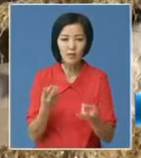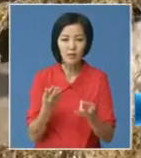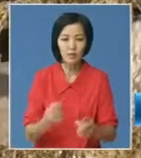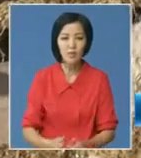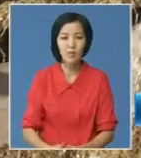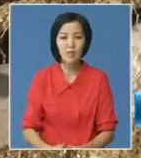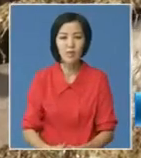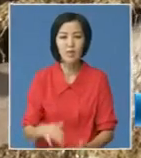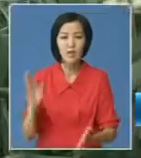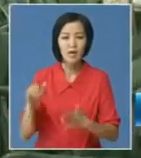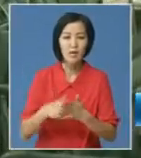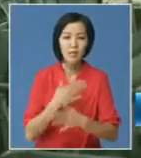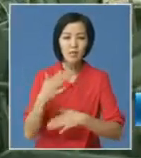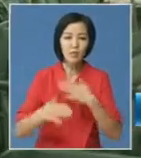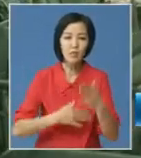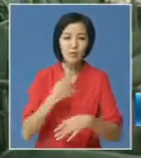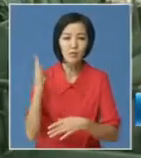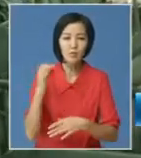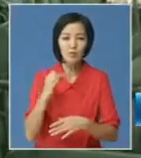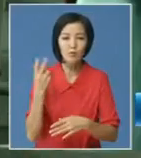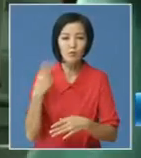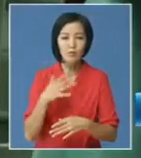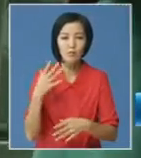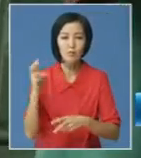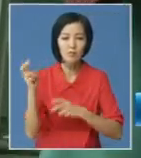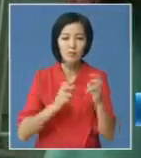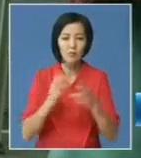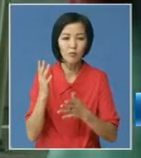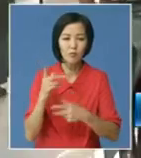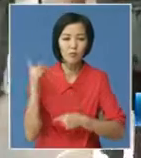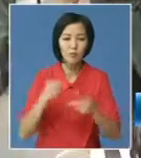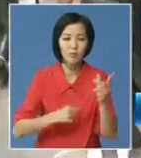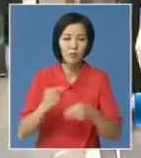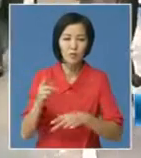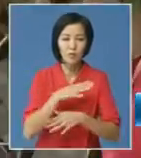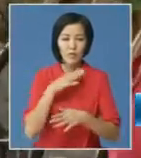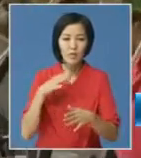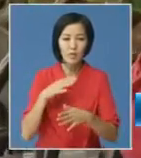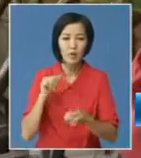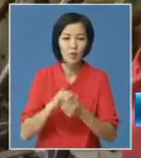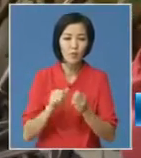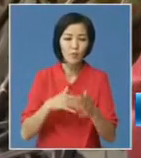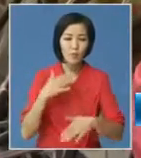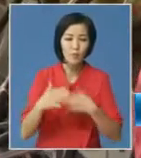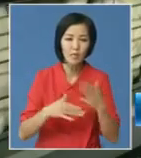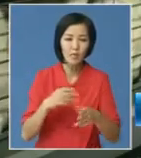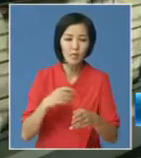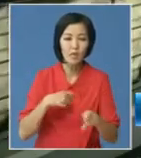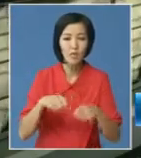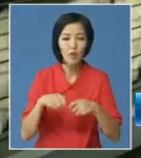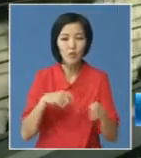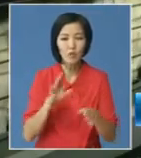қайта өңдеумен айналысатын 425 зауыт жұмыс істейді. Қатарында сүт, ет және тас пен құмды өңдеп тауар өндіретін мекемелер